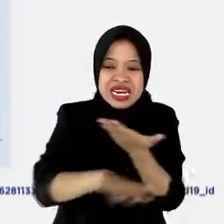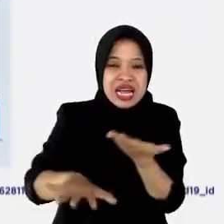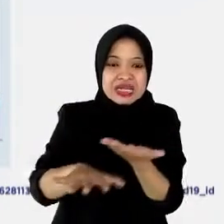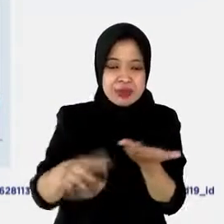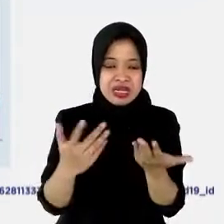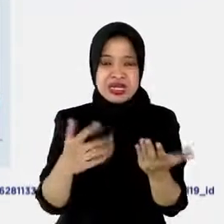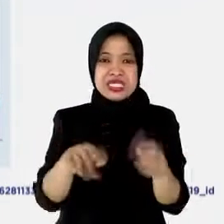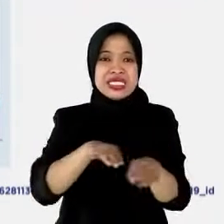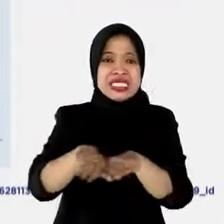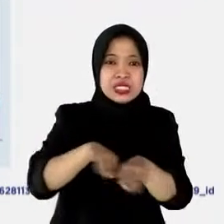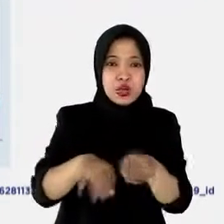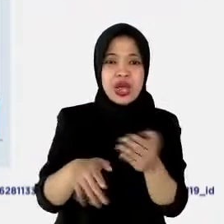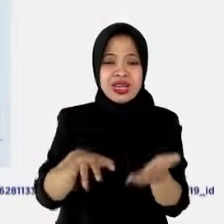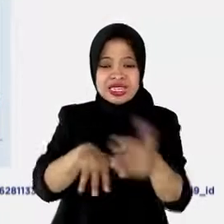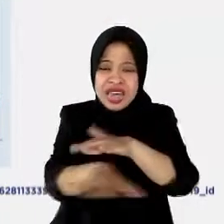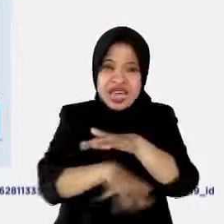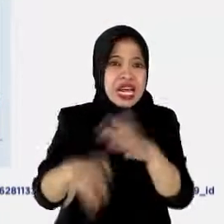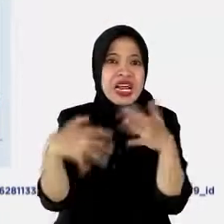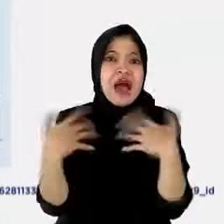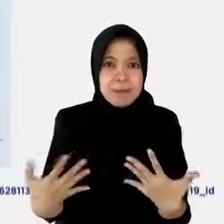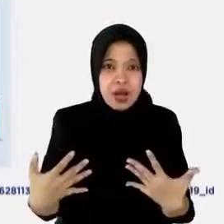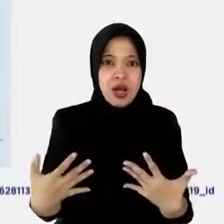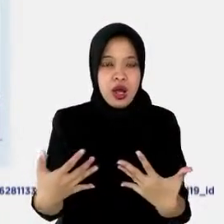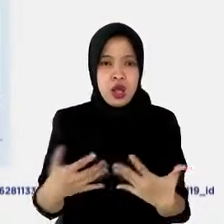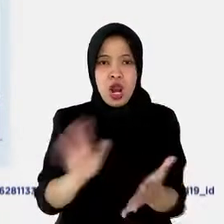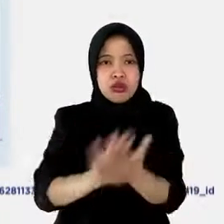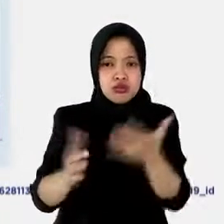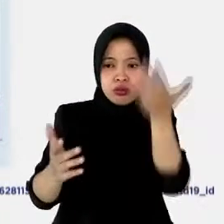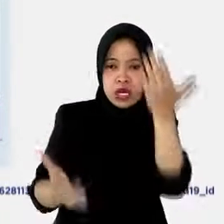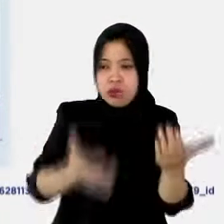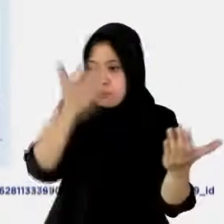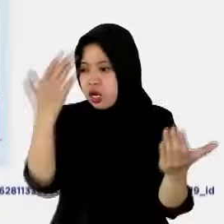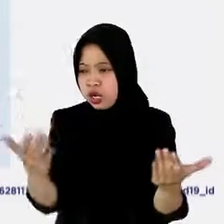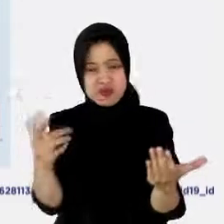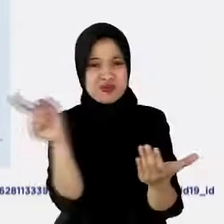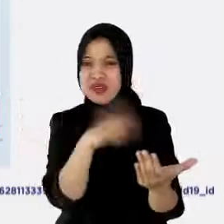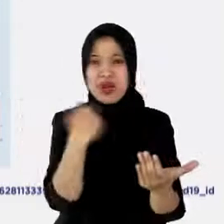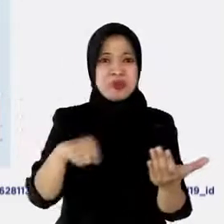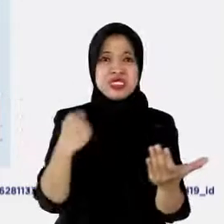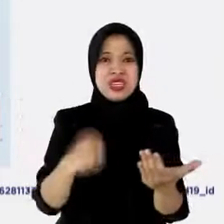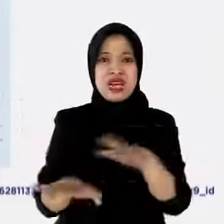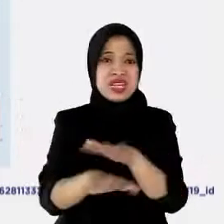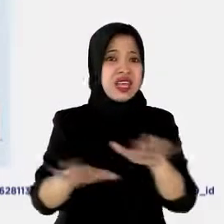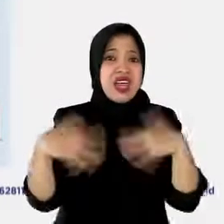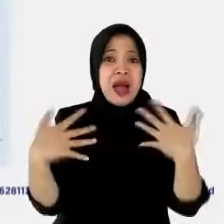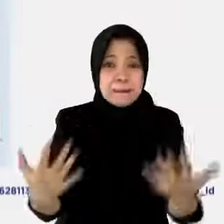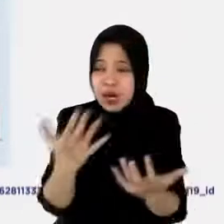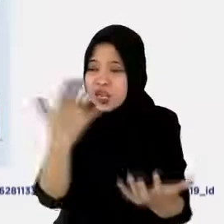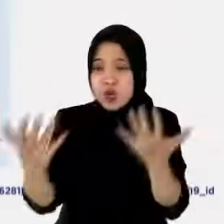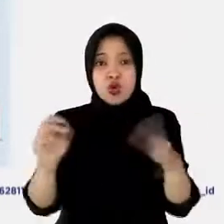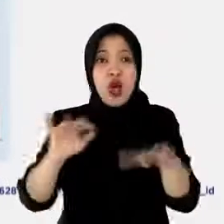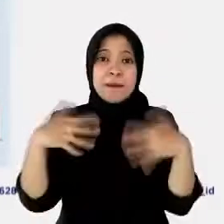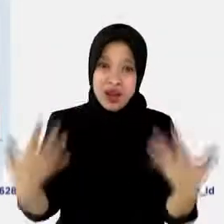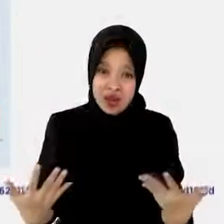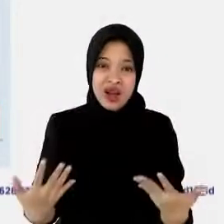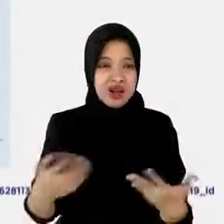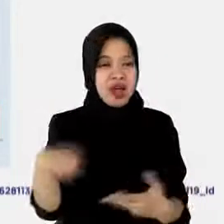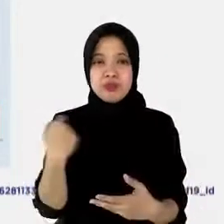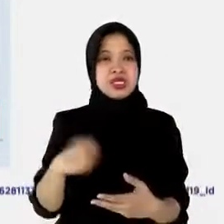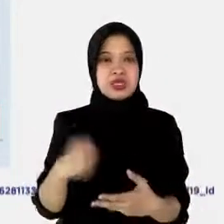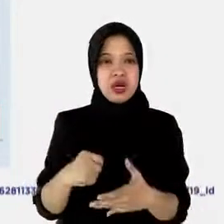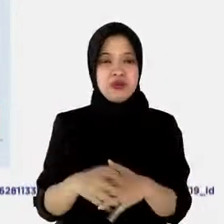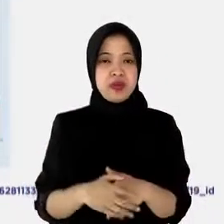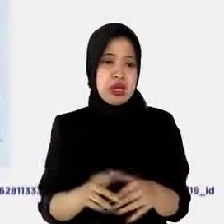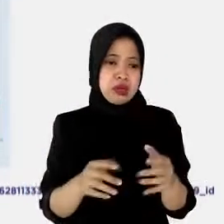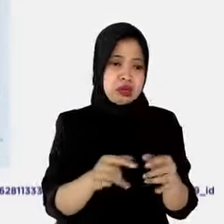cara komparasi yang sesuai kita tidak bisa serta-merta melihat keparahan kondisi langsung antardaerah berpopulasi